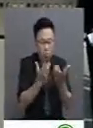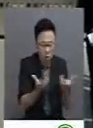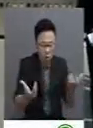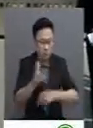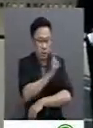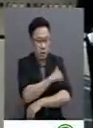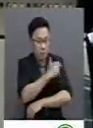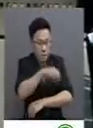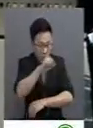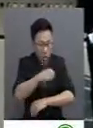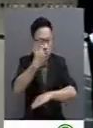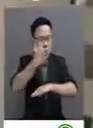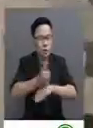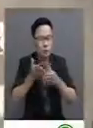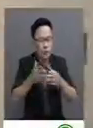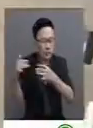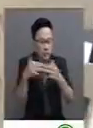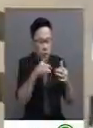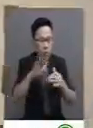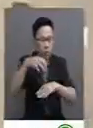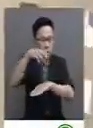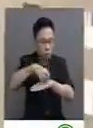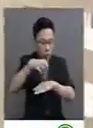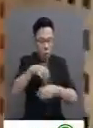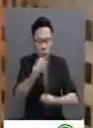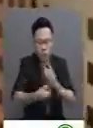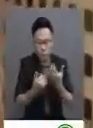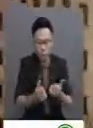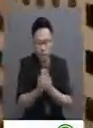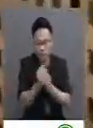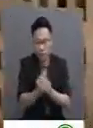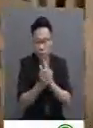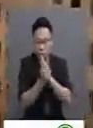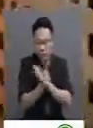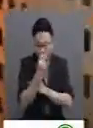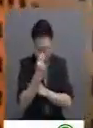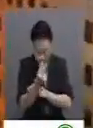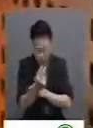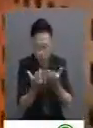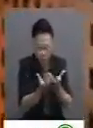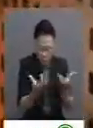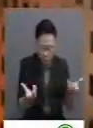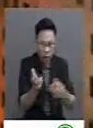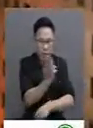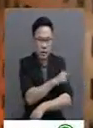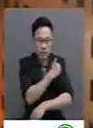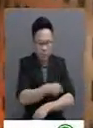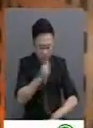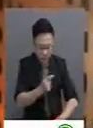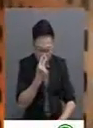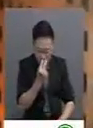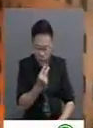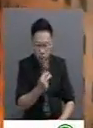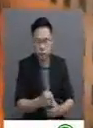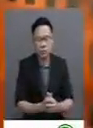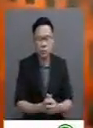ำนวยการสำนักสื่อสารองค์กรของทางวัดนะฮะก็บอกว่าคือวันนี้จะนำผู้เชี่ยวชาญแล้วก็สื่อมวลชนเข้าไปตรวจสอบภายในอาคารดาวดึงเพื่อตรว